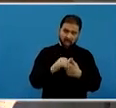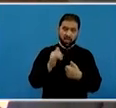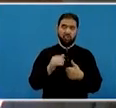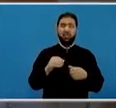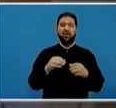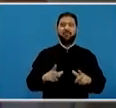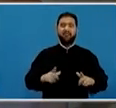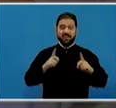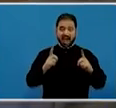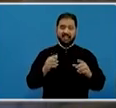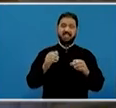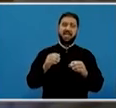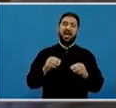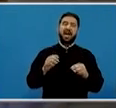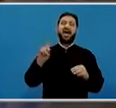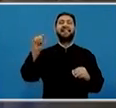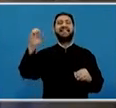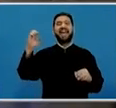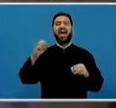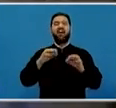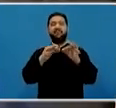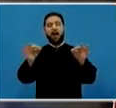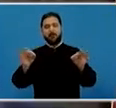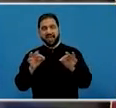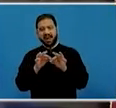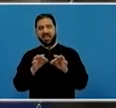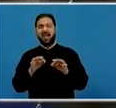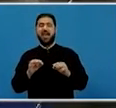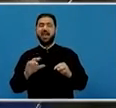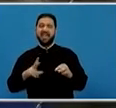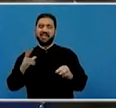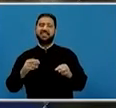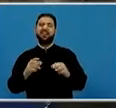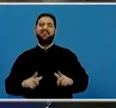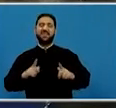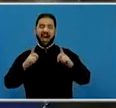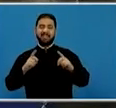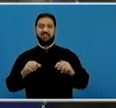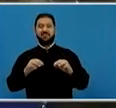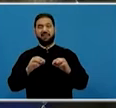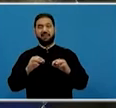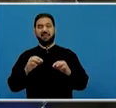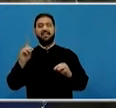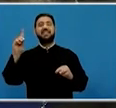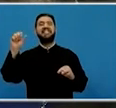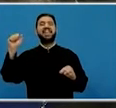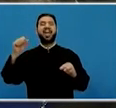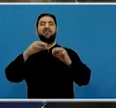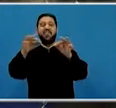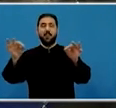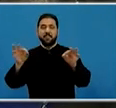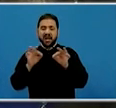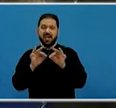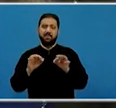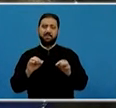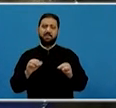familia este și mai importantă decât prietenia, pentru că poți să ai prieteni față de care să îți plângi ofurile tale sau care să te ajute în momente dificile,